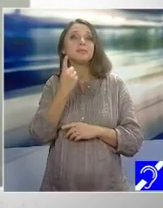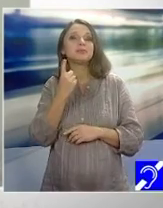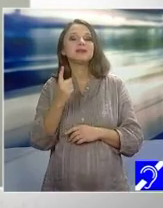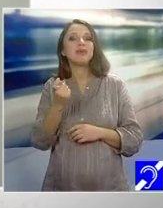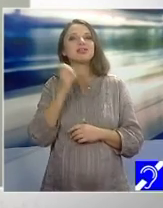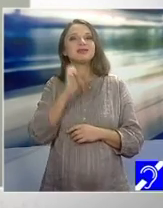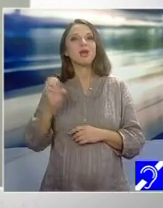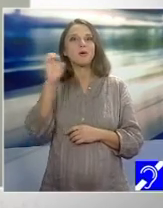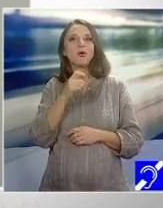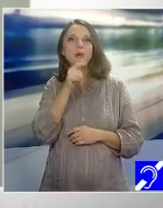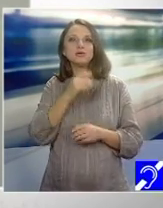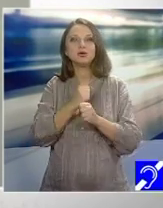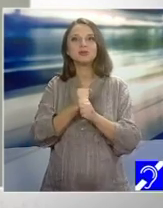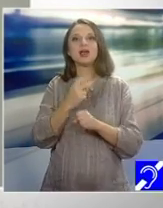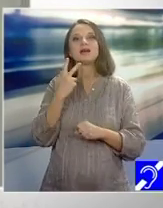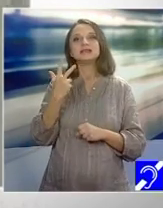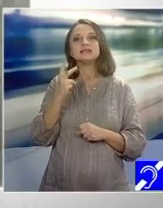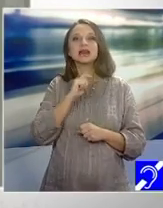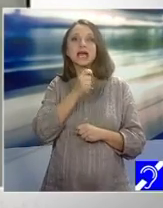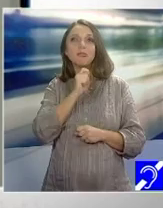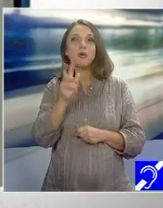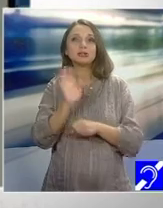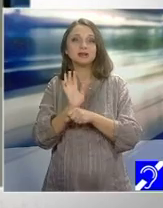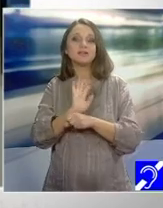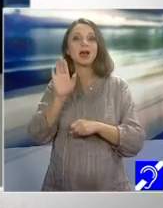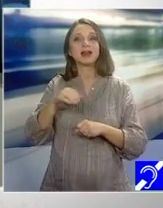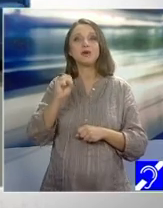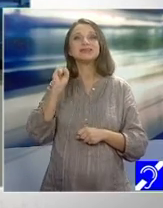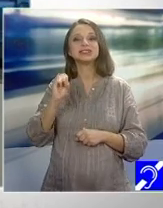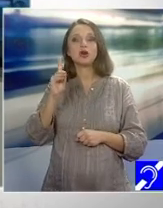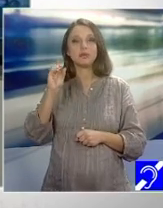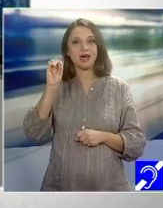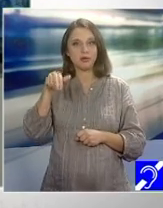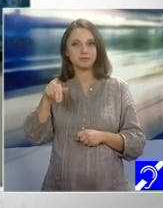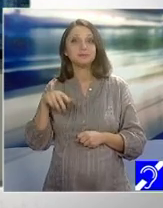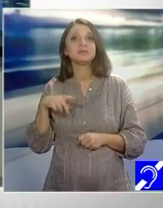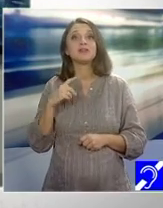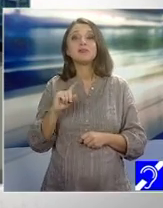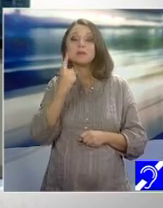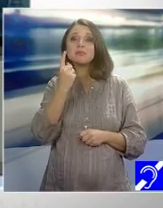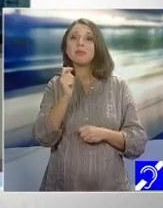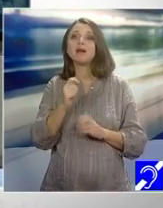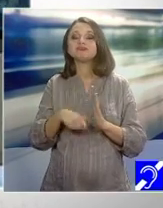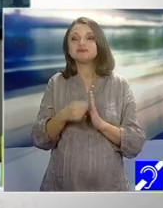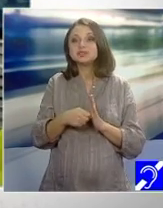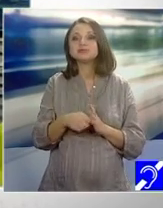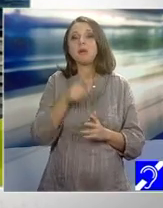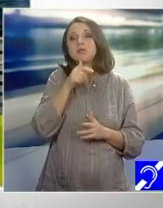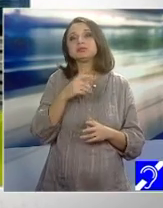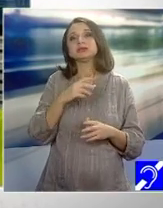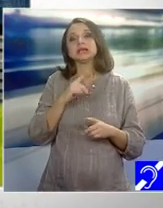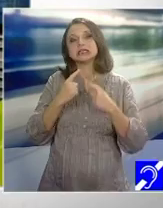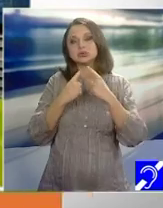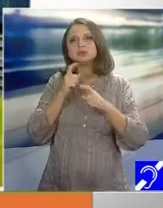media din Europa pentru care lucrează 3 reporteri de televiziune cu sindrom Down. Fără Prejudecăți este emisiunea în care vorbim despre